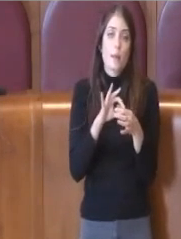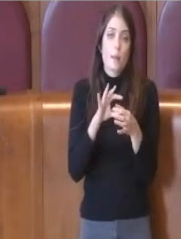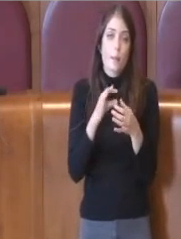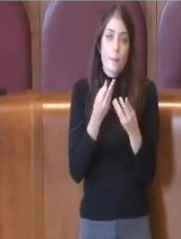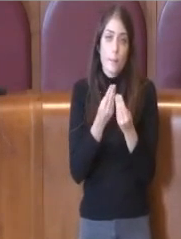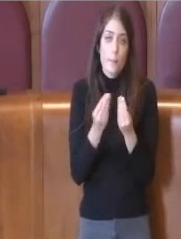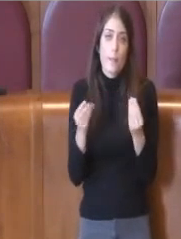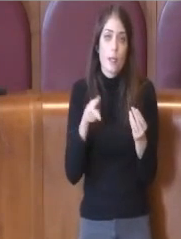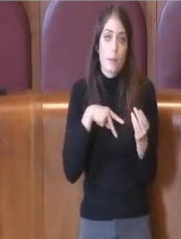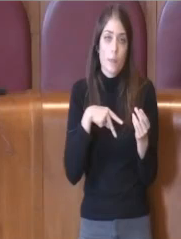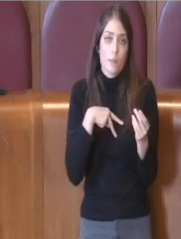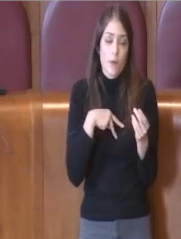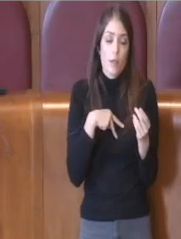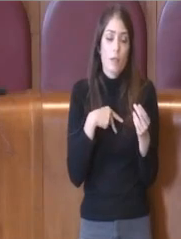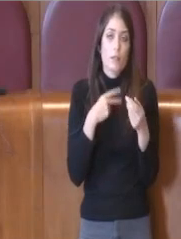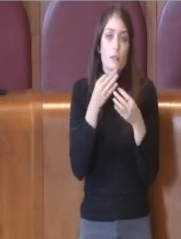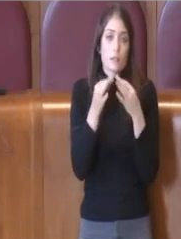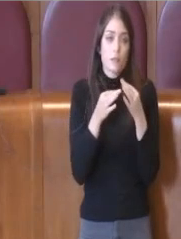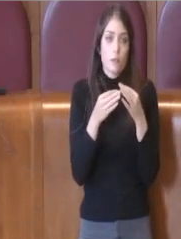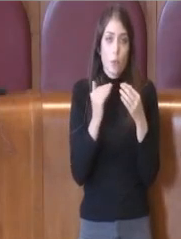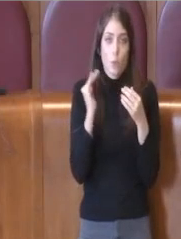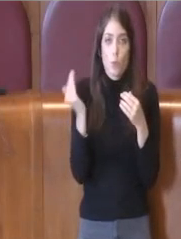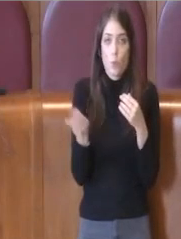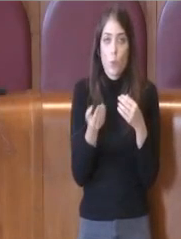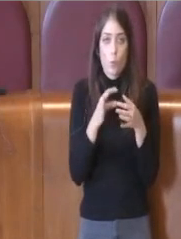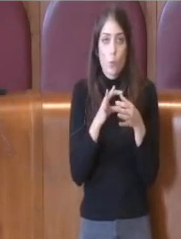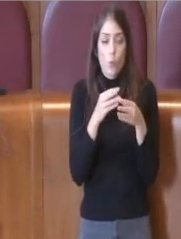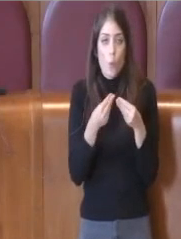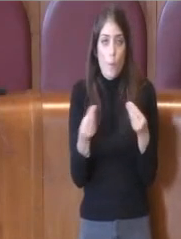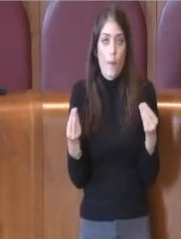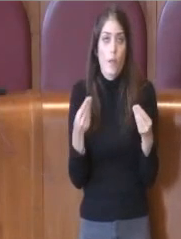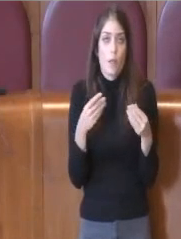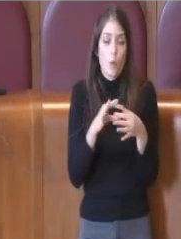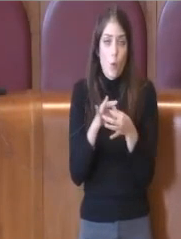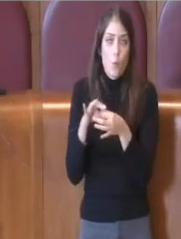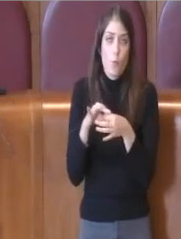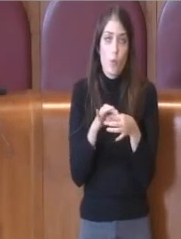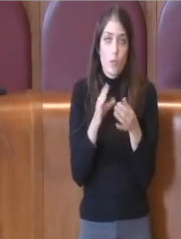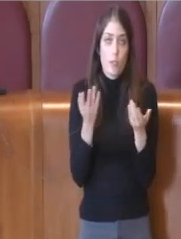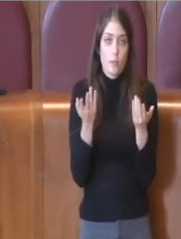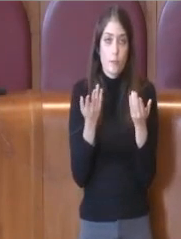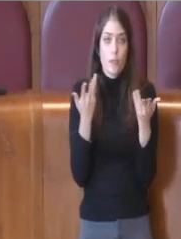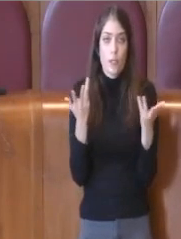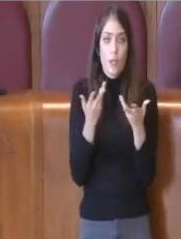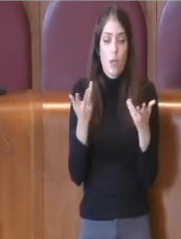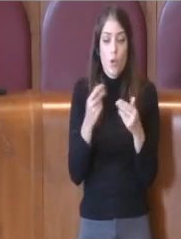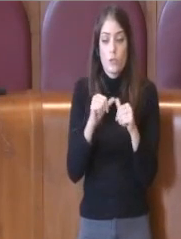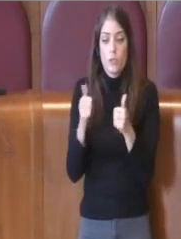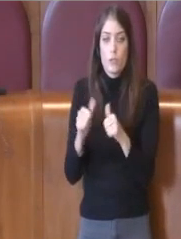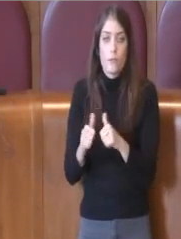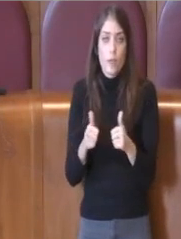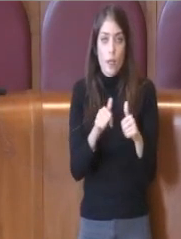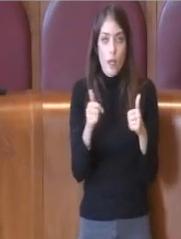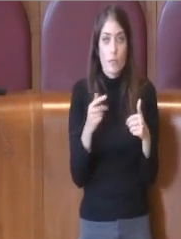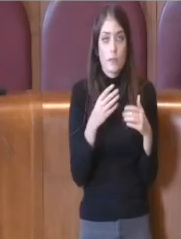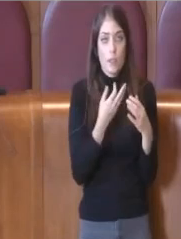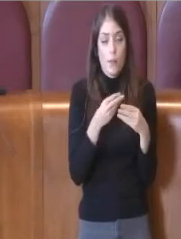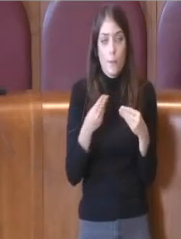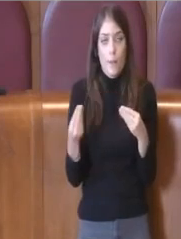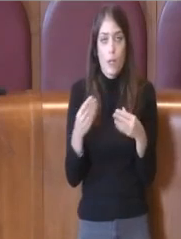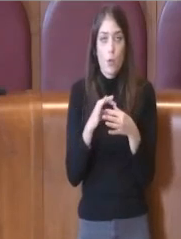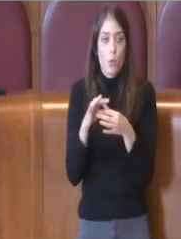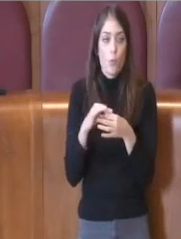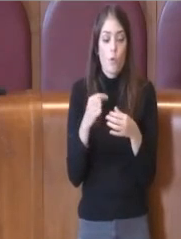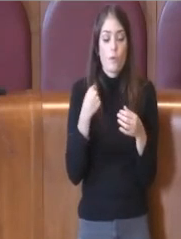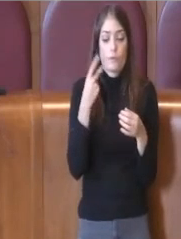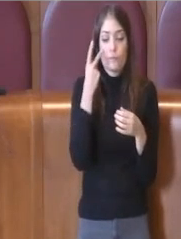quindi effettivamente. Tutto può essere un bene comune. Che cosa lo distingue? Che cosa poi diventa bene comune? Vedendo un po' l'interpretazione di quella che è stata la